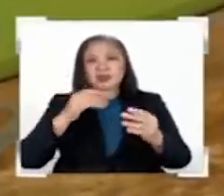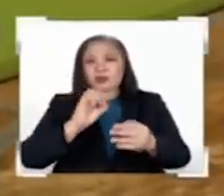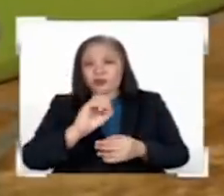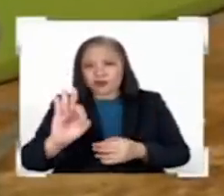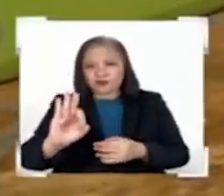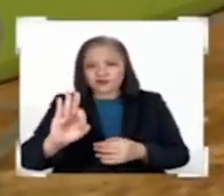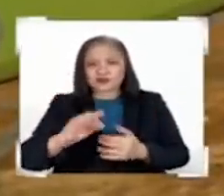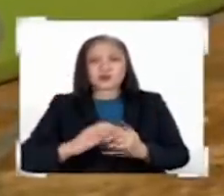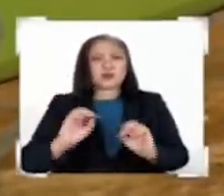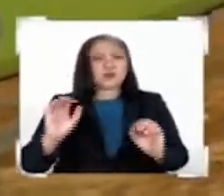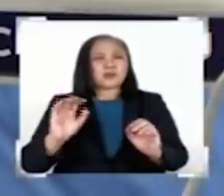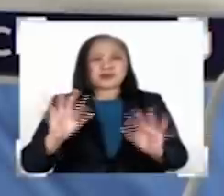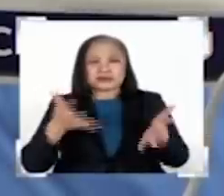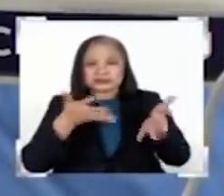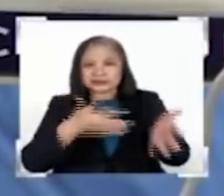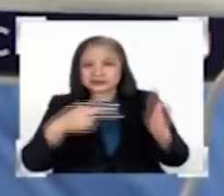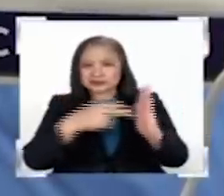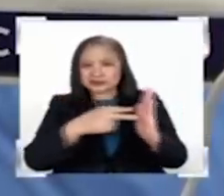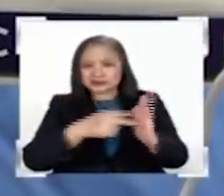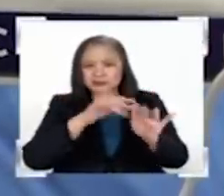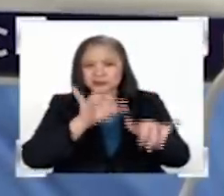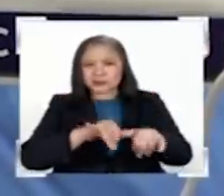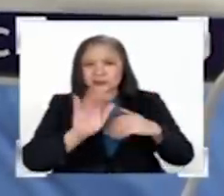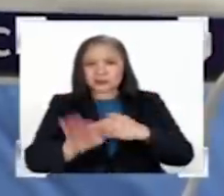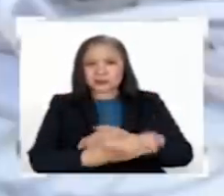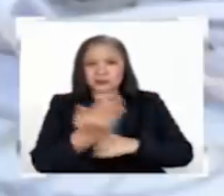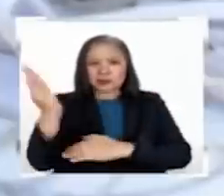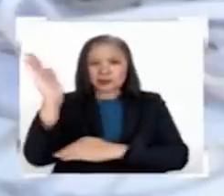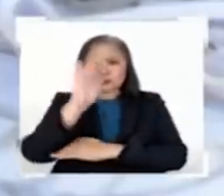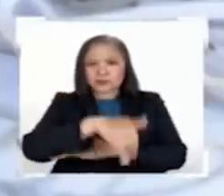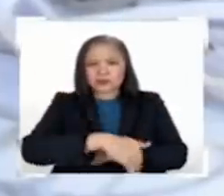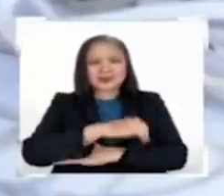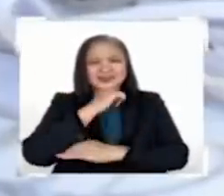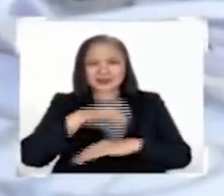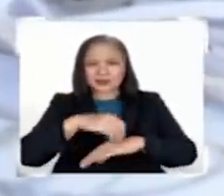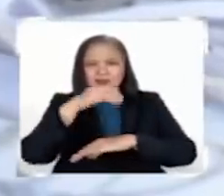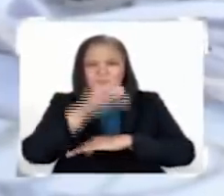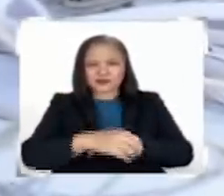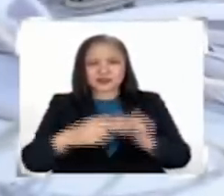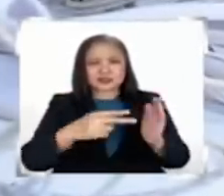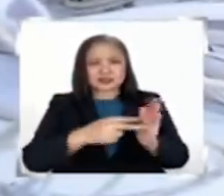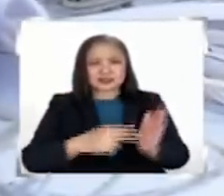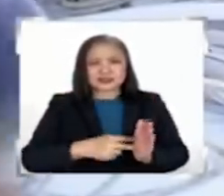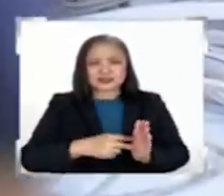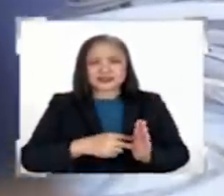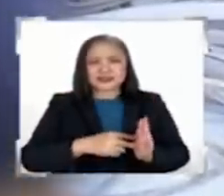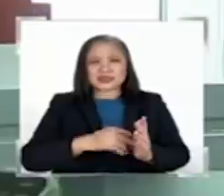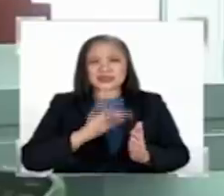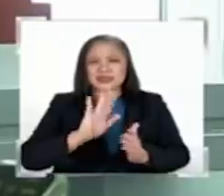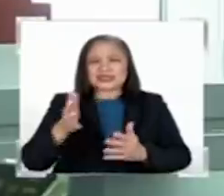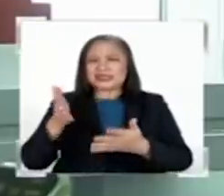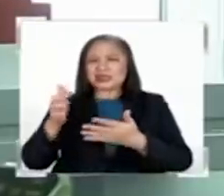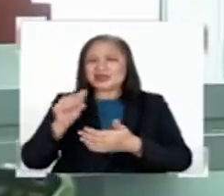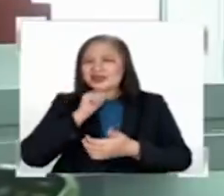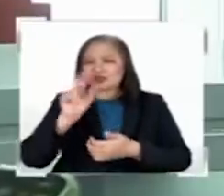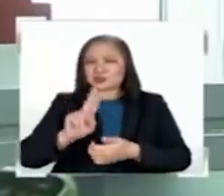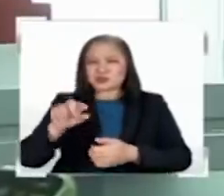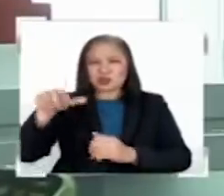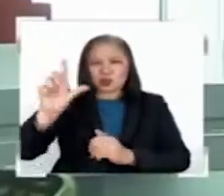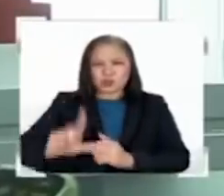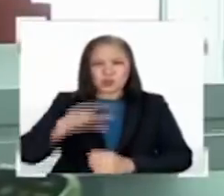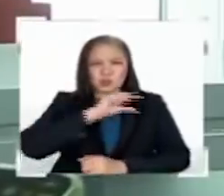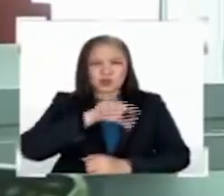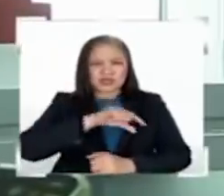iwanang nakasaksak na magdamag para hindi mag-overcharge at umiwas sa mga substandard na charger. Tayo'y